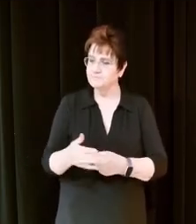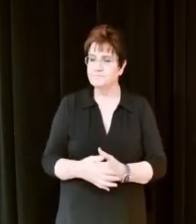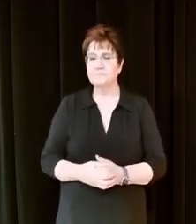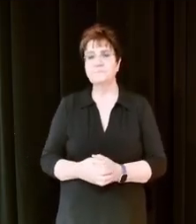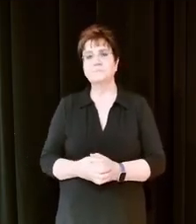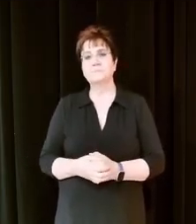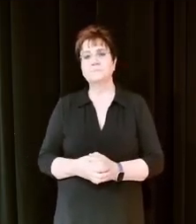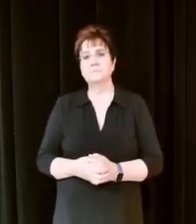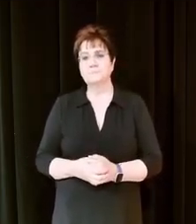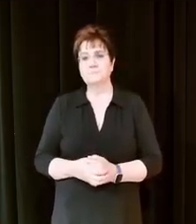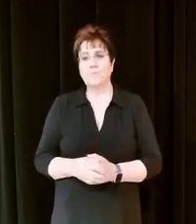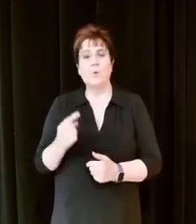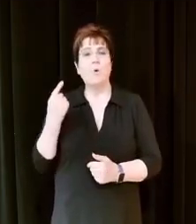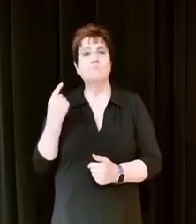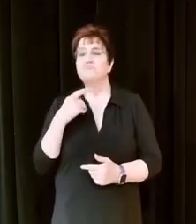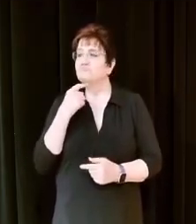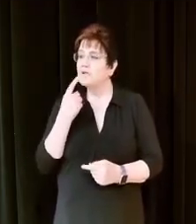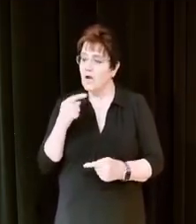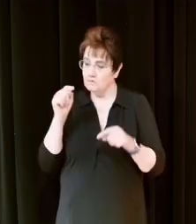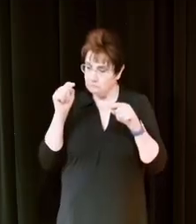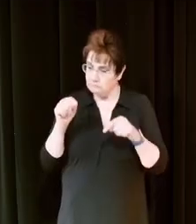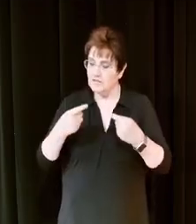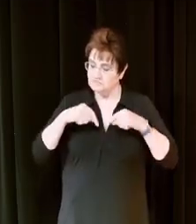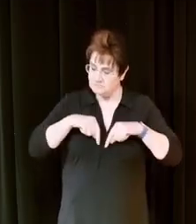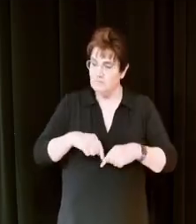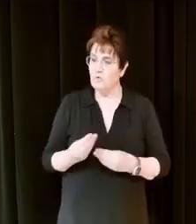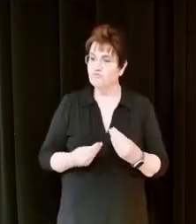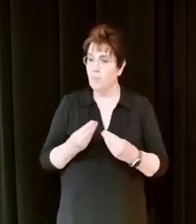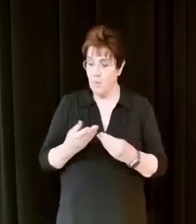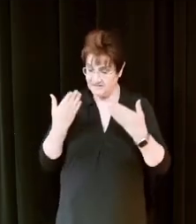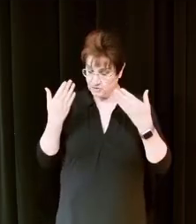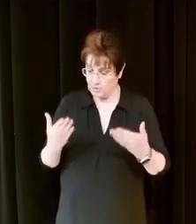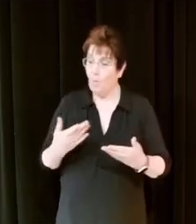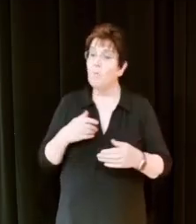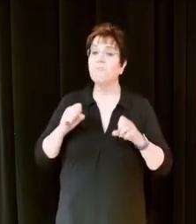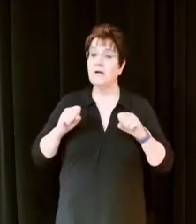Und hat das als ein Teil von sich auch darin gespürt, zu sagen, so kann ich sein.